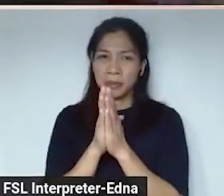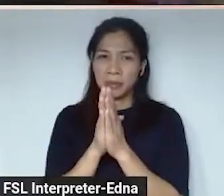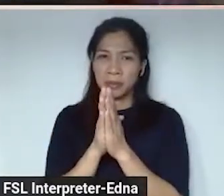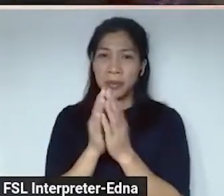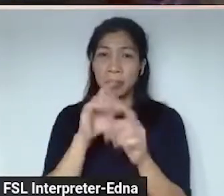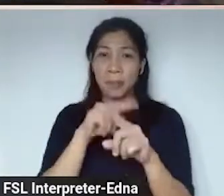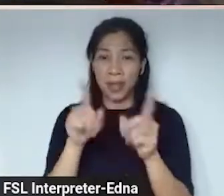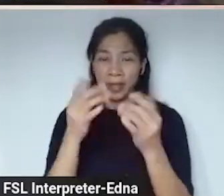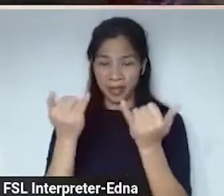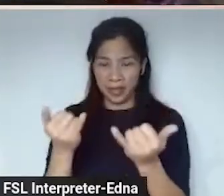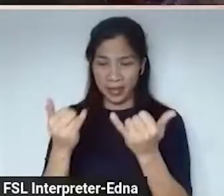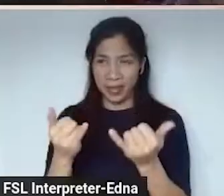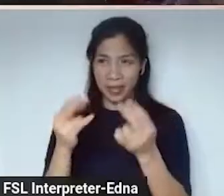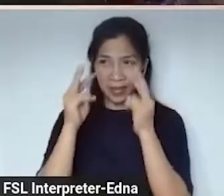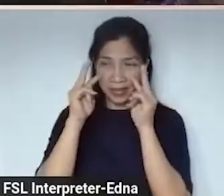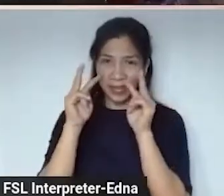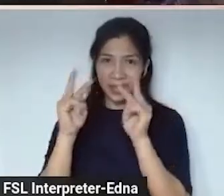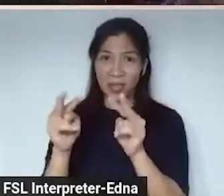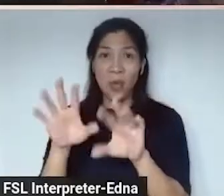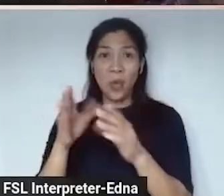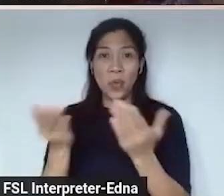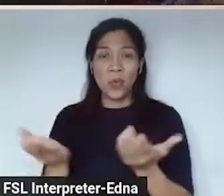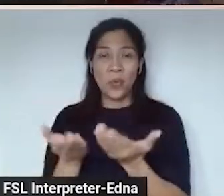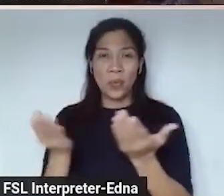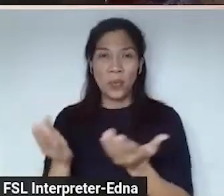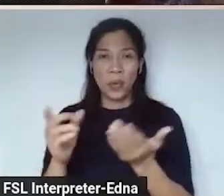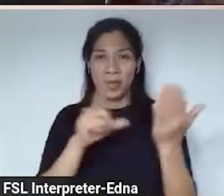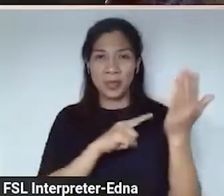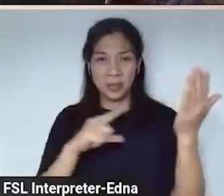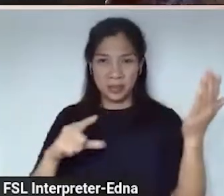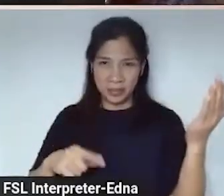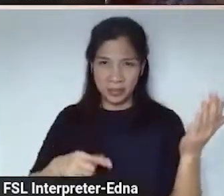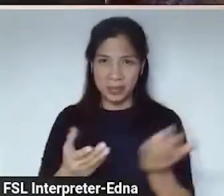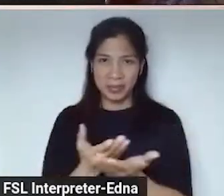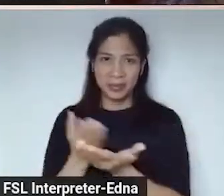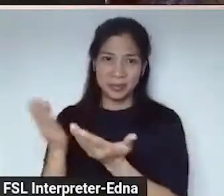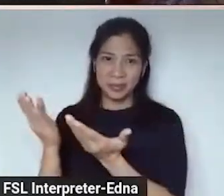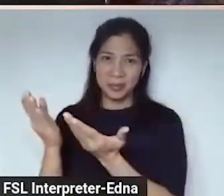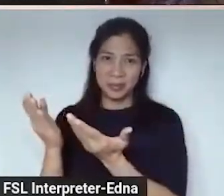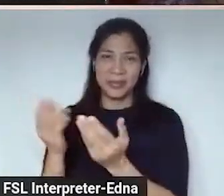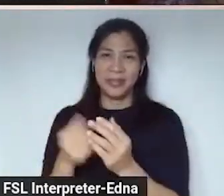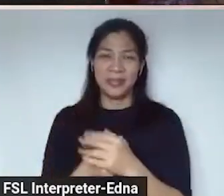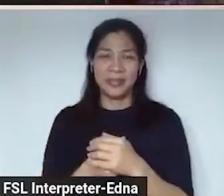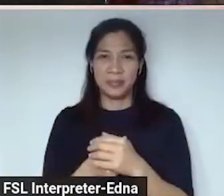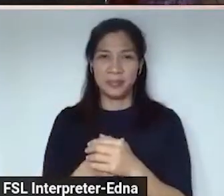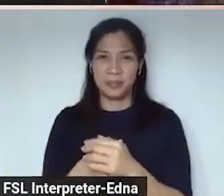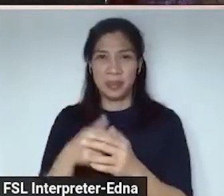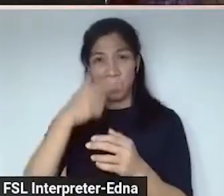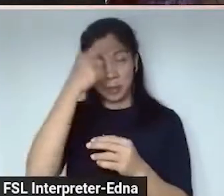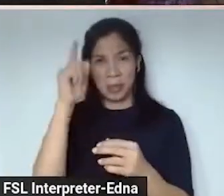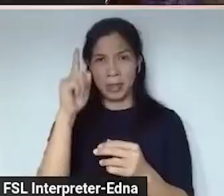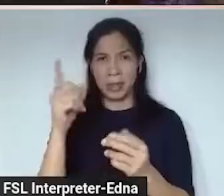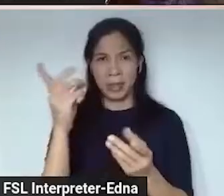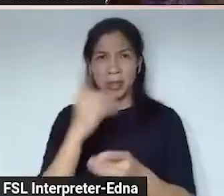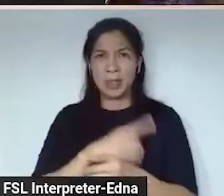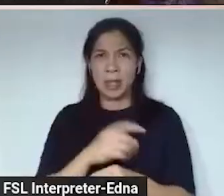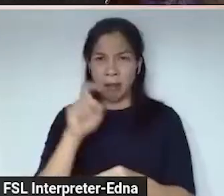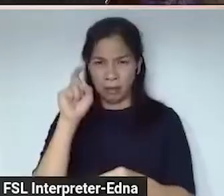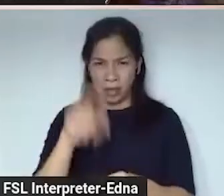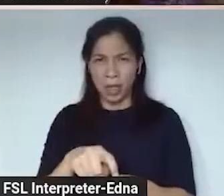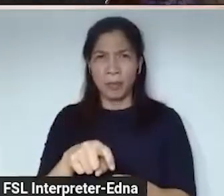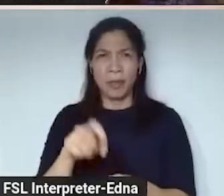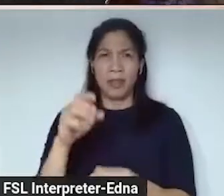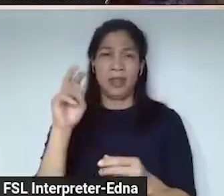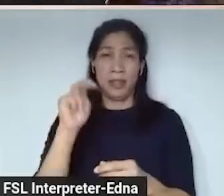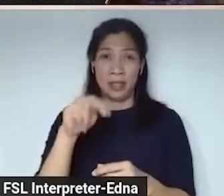Kasi parang isang araw naramdaman na lang niya na kailangan akong merong gawin. But you know, that's the work of the Holy